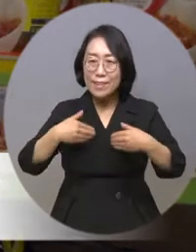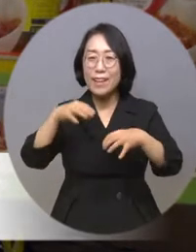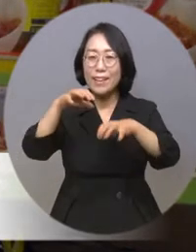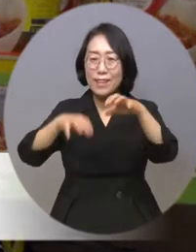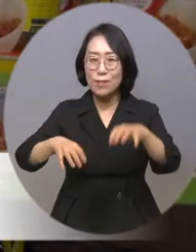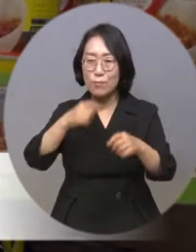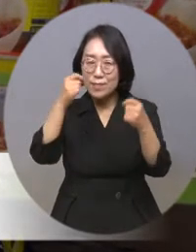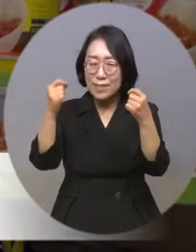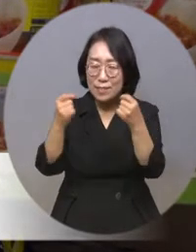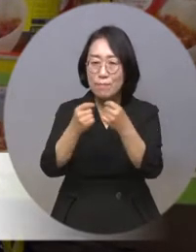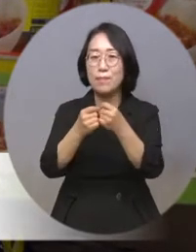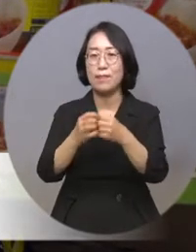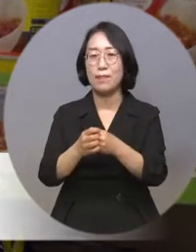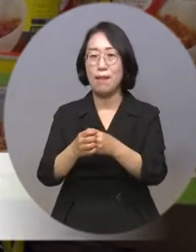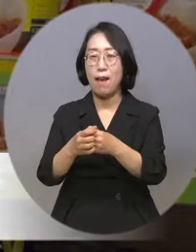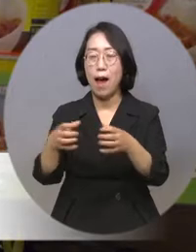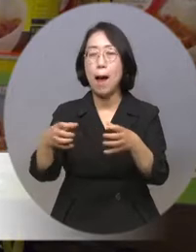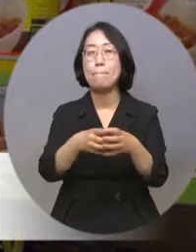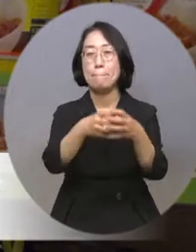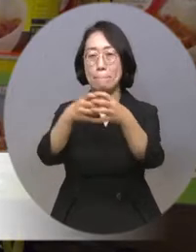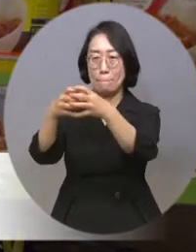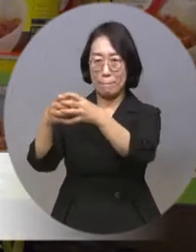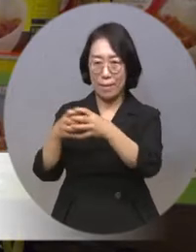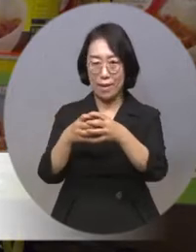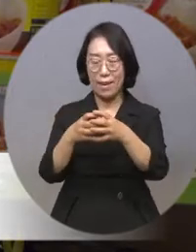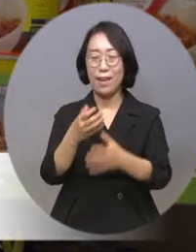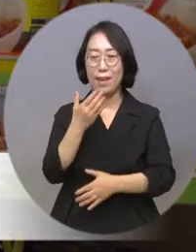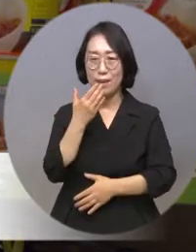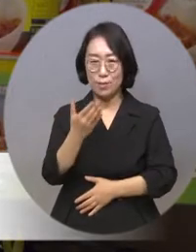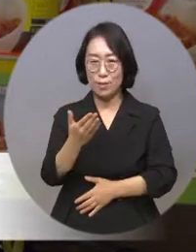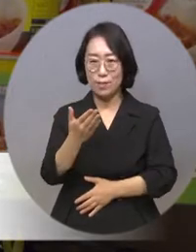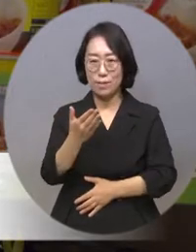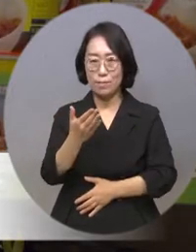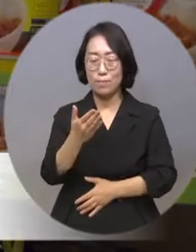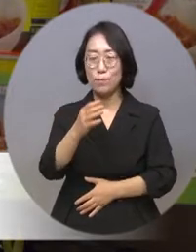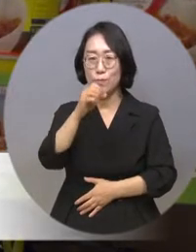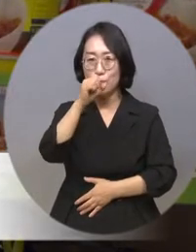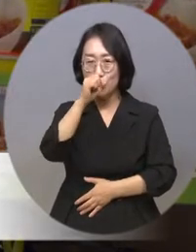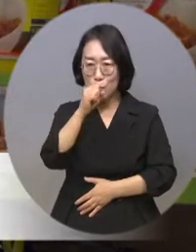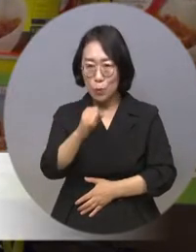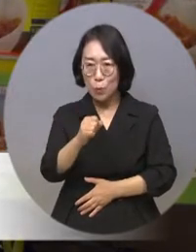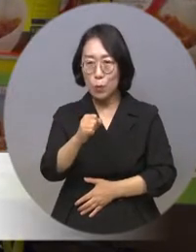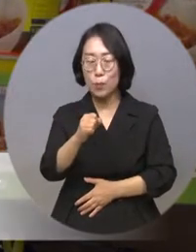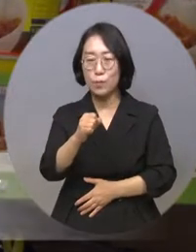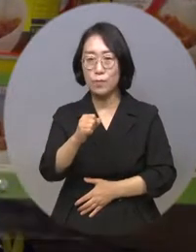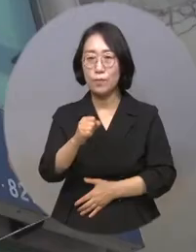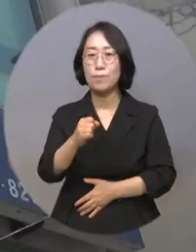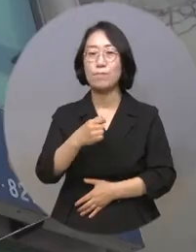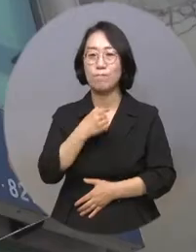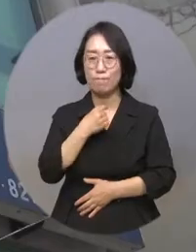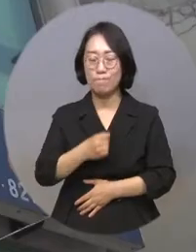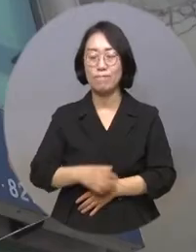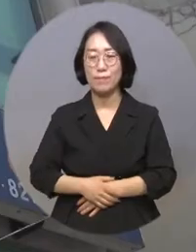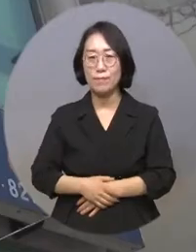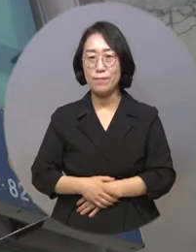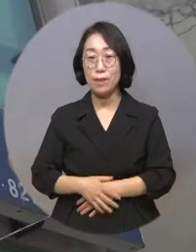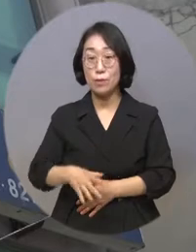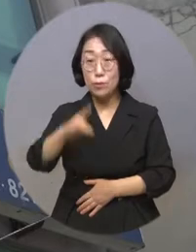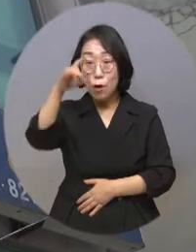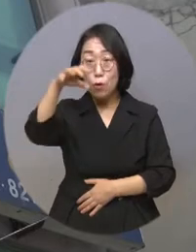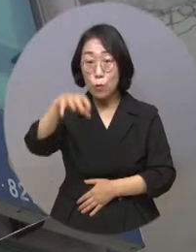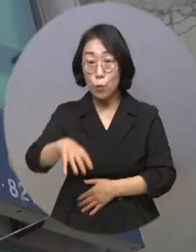바깥에. 그 속에 저기 같이 포함될 수 있는 그런 계기가 마련됐으면 좋겠습니다. 첫